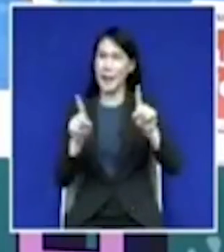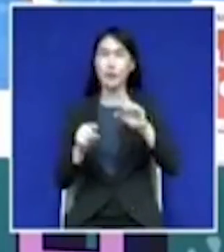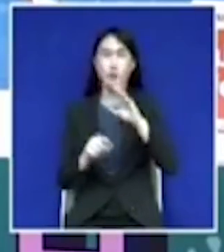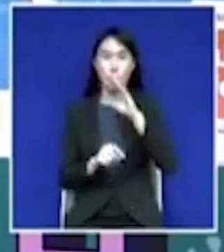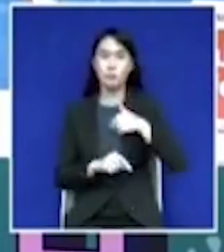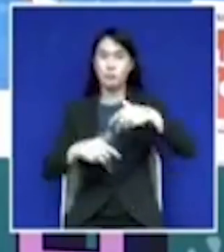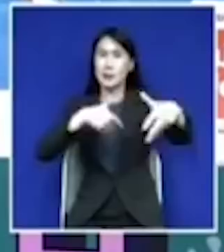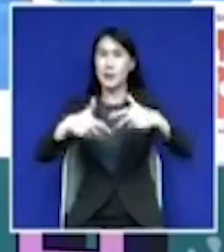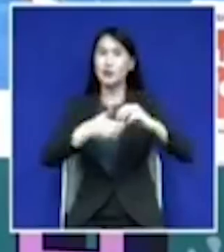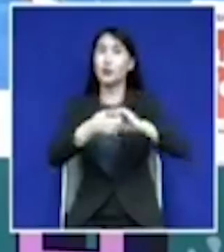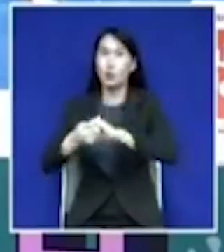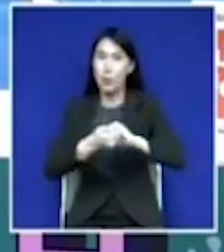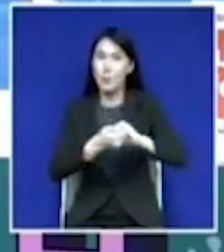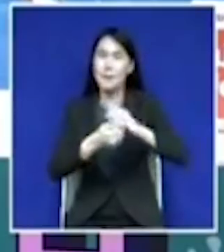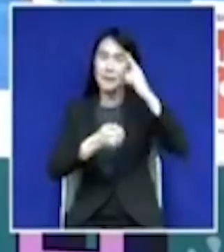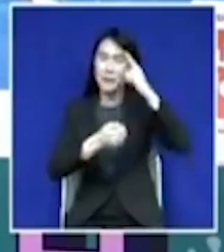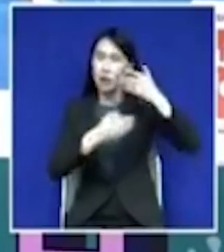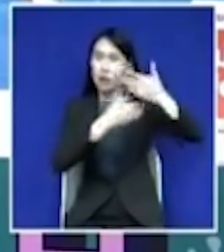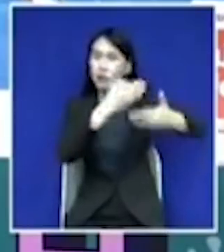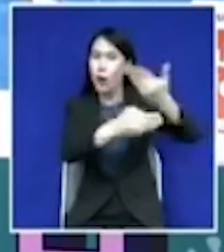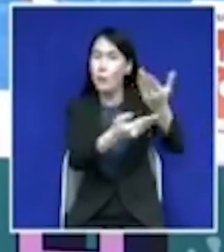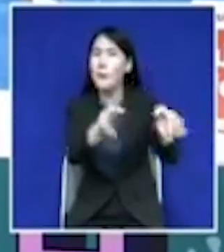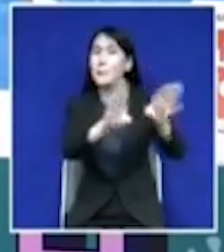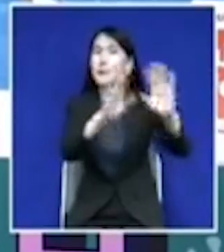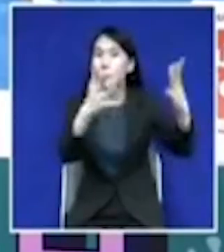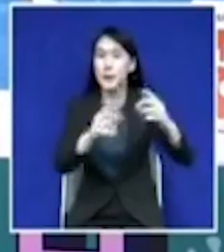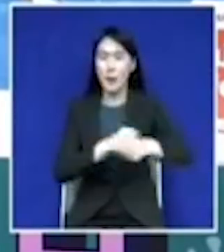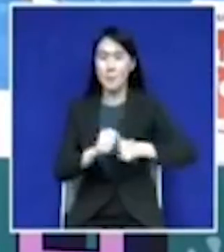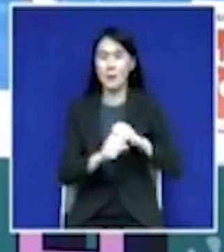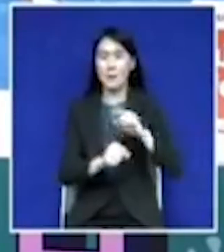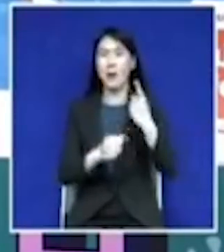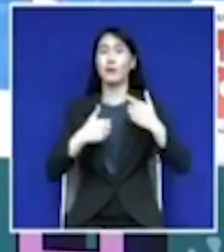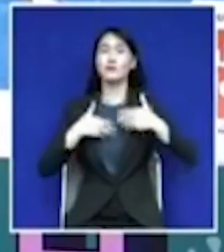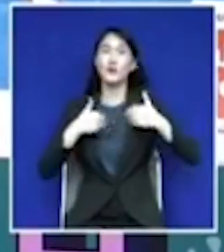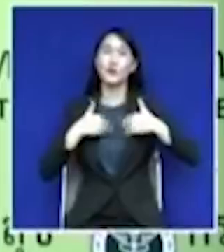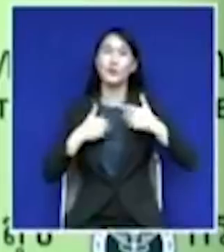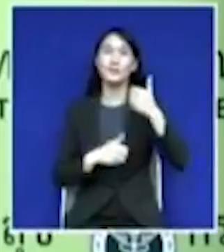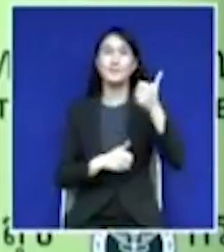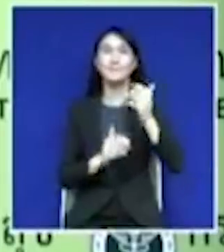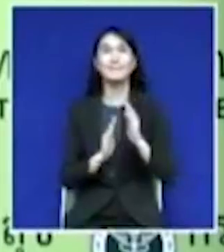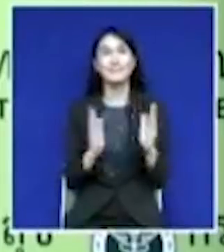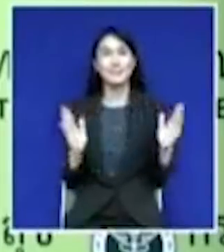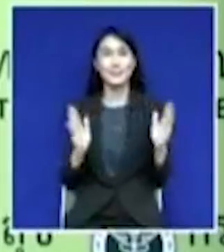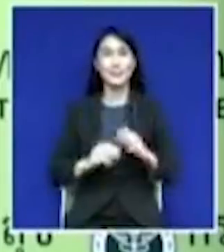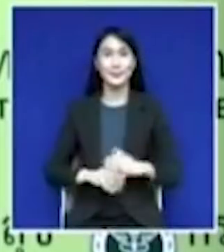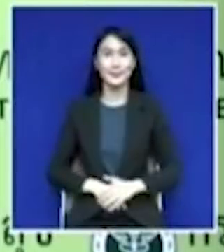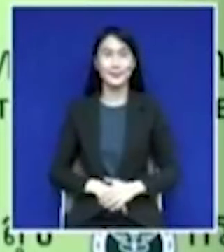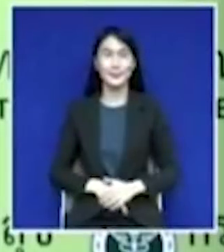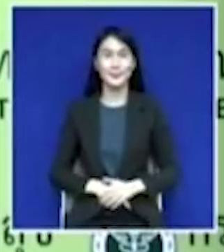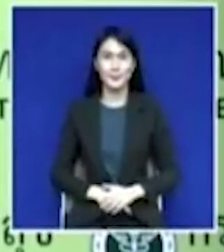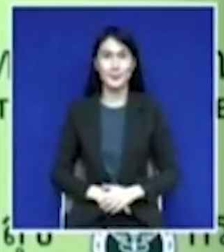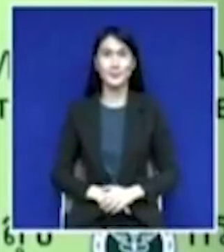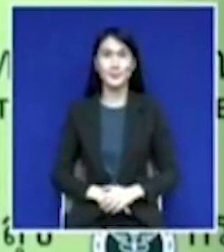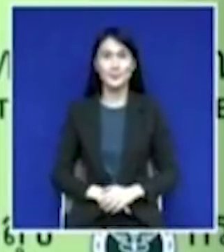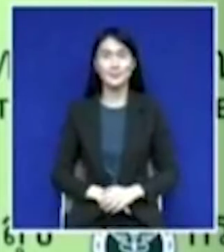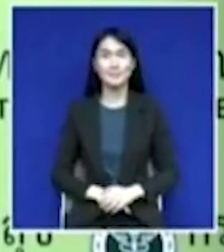านร่วมมือกันก็ไม่ต้องเกิดขึ้นอีกเลยแล้วปีใหม่นี้เราก็จะสนุกสนานกันได้นะครับกับ ขอบพระคุณค่ะในส่วนของการดูแ